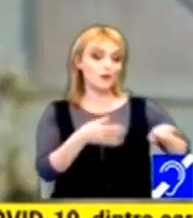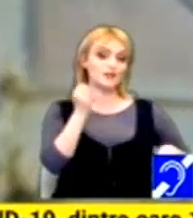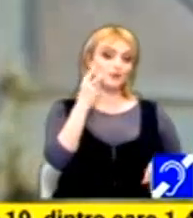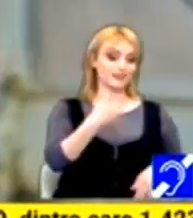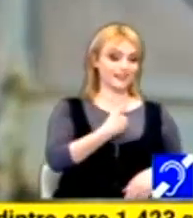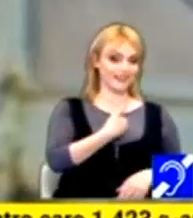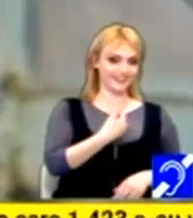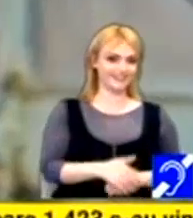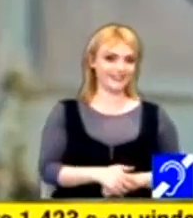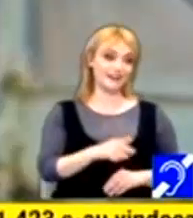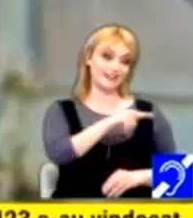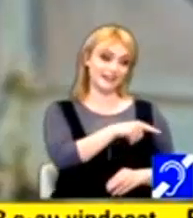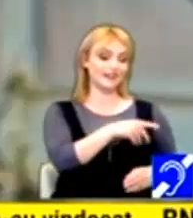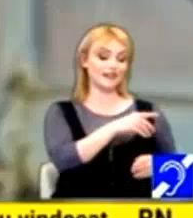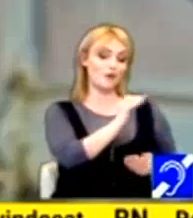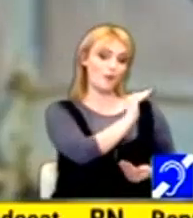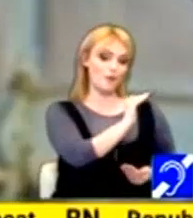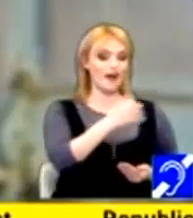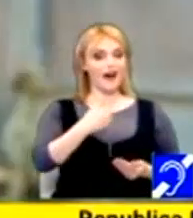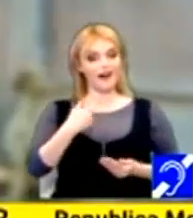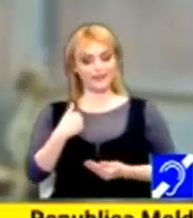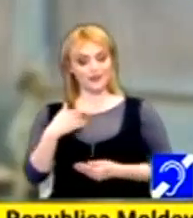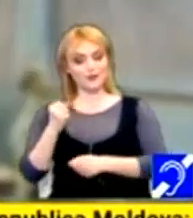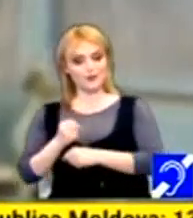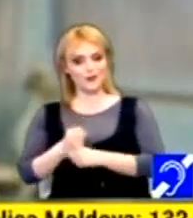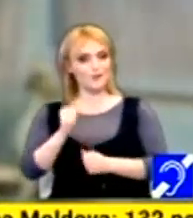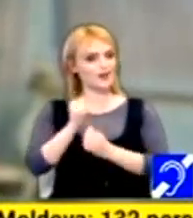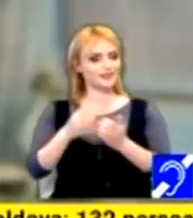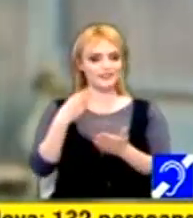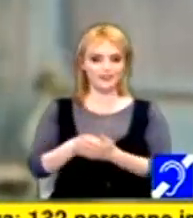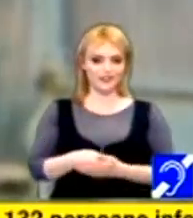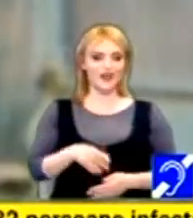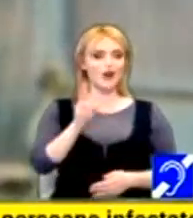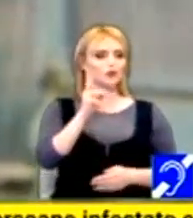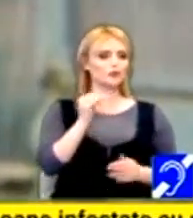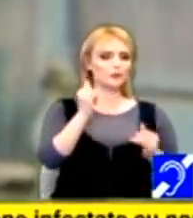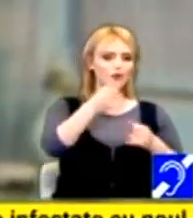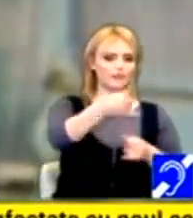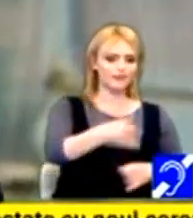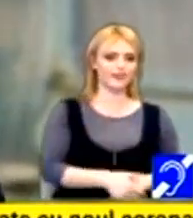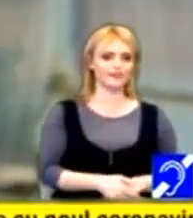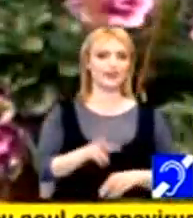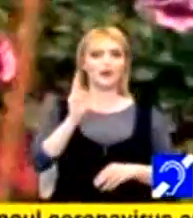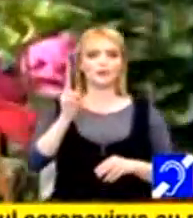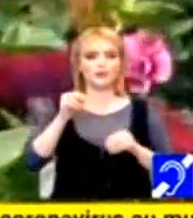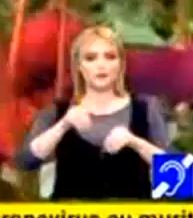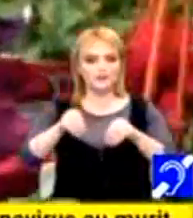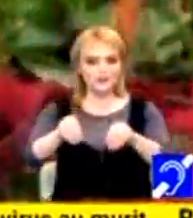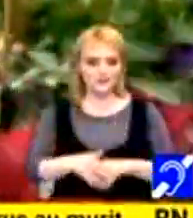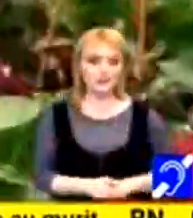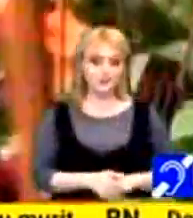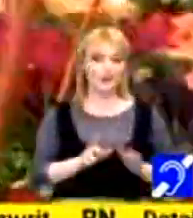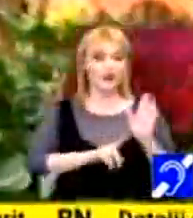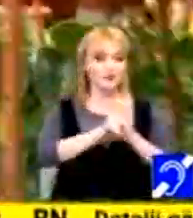eu și el stă cu bebelușul. Și fiecare are lucrul său, unul ude, altul care seamănă. Și-au pornit